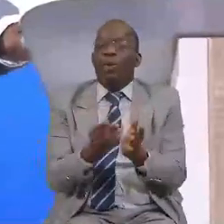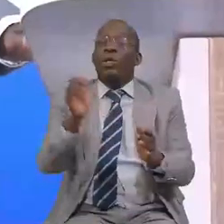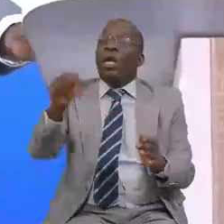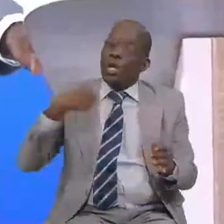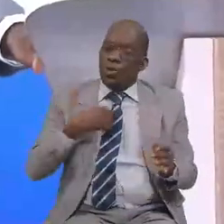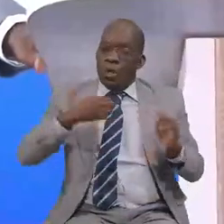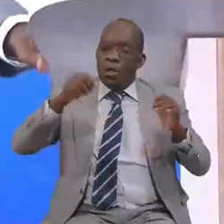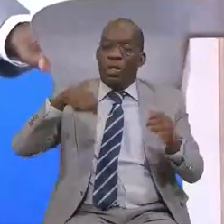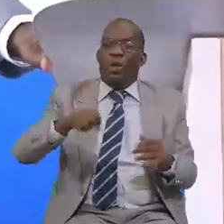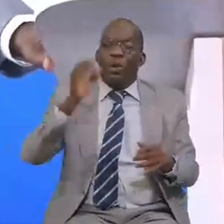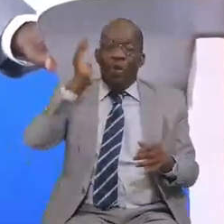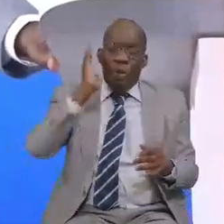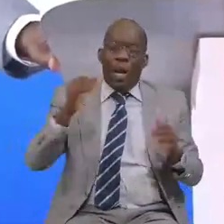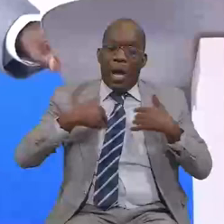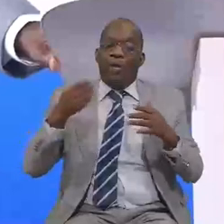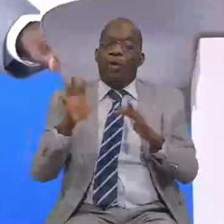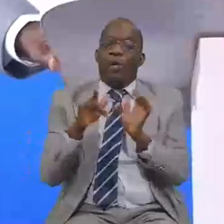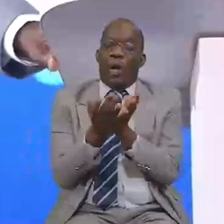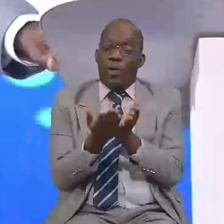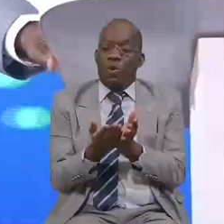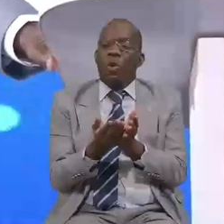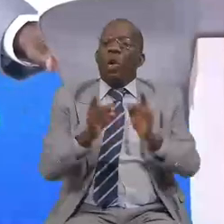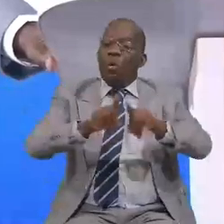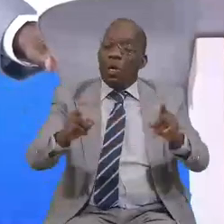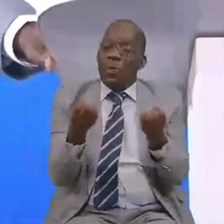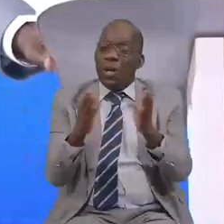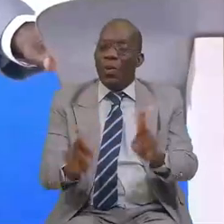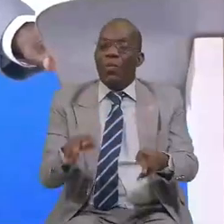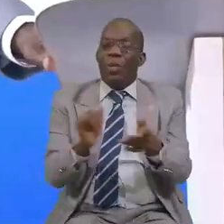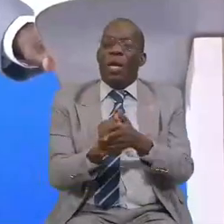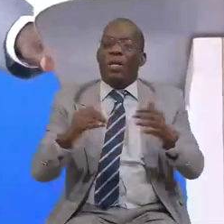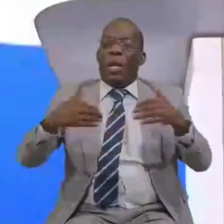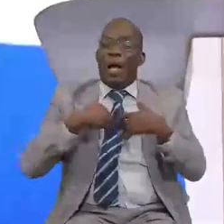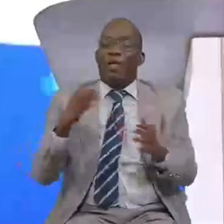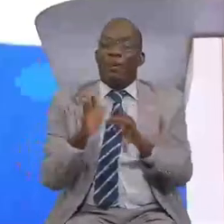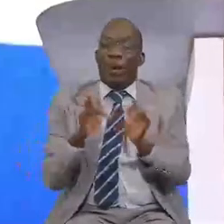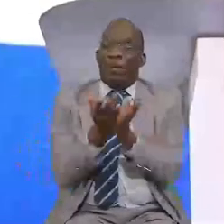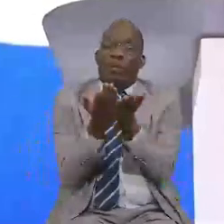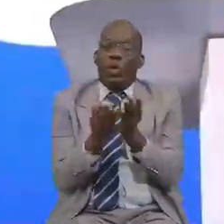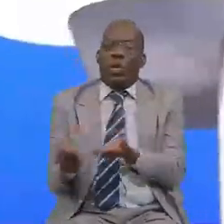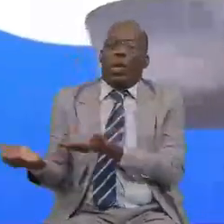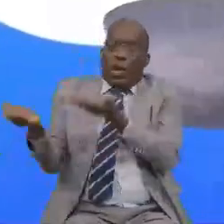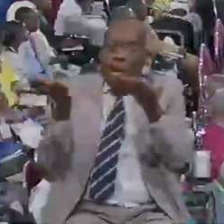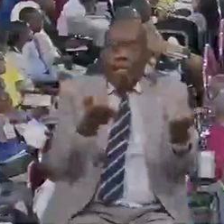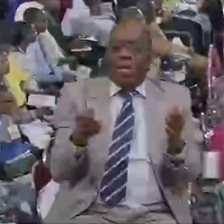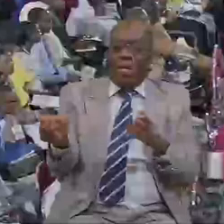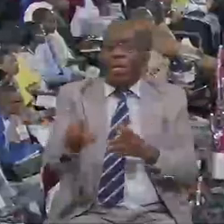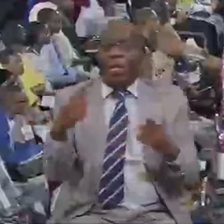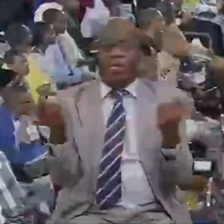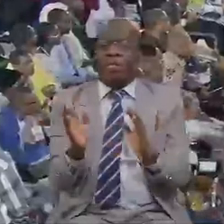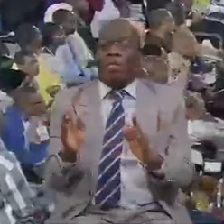plusieurs de ceux qui trimballent la Bible portent aussi leur péché avec eux. Et